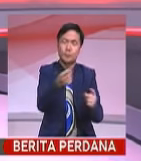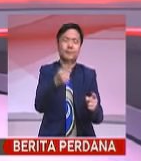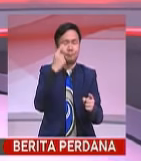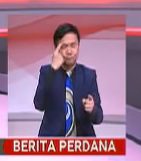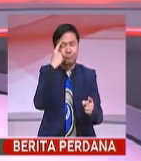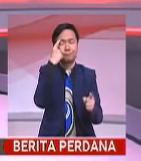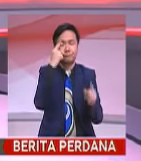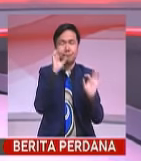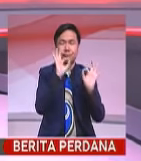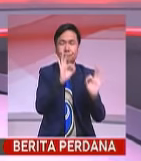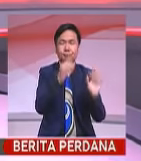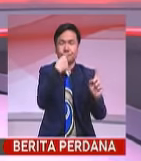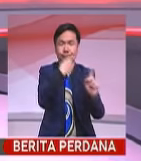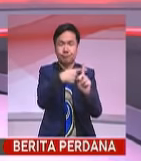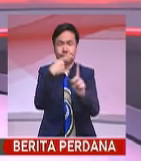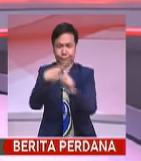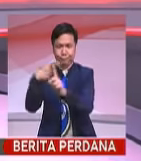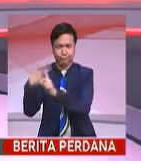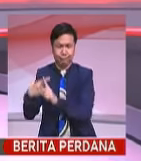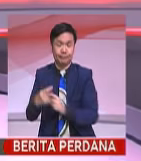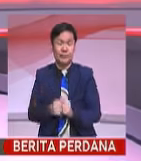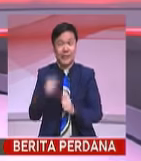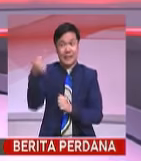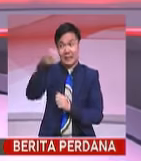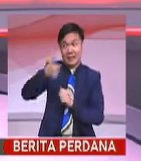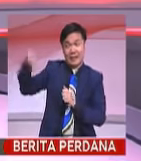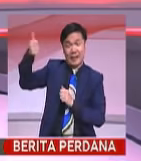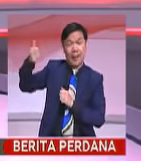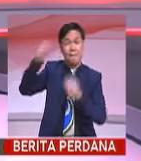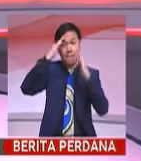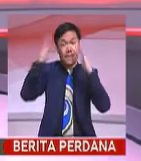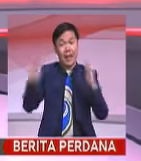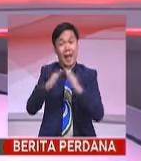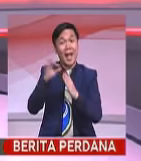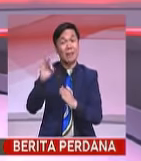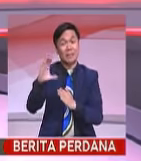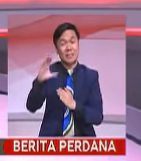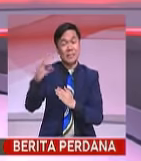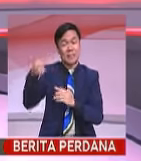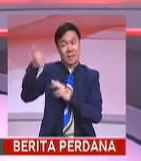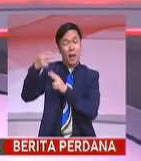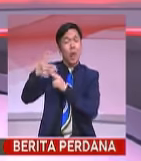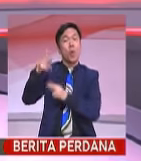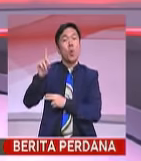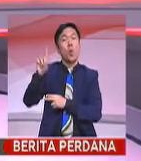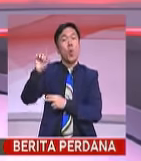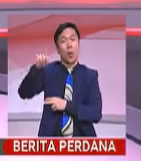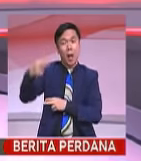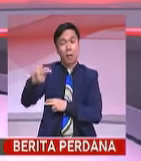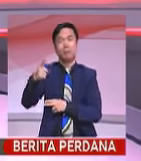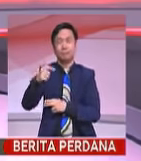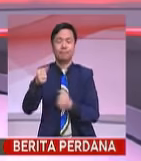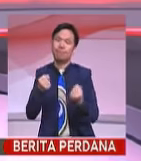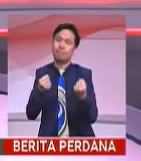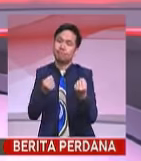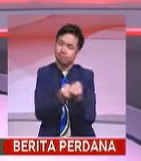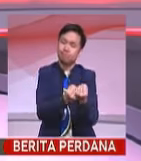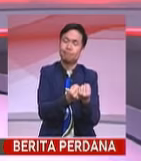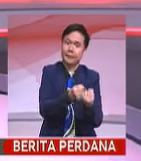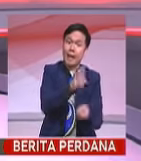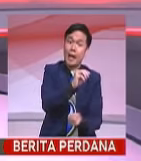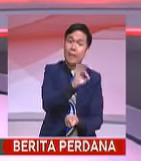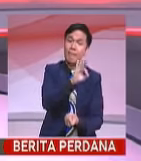daripada pasukan bertanding. Terbaru pengerusi Seri Pahang FC, Dolah Salih menyatakan sokongan beliau terhadap keputusan tersebut